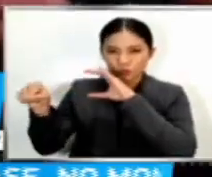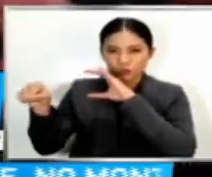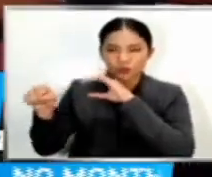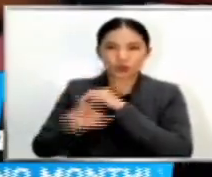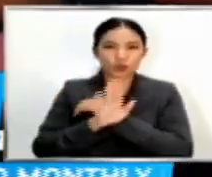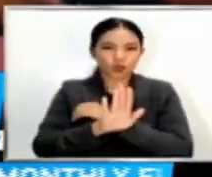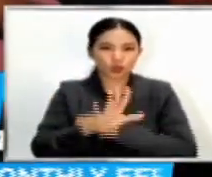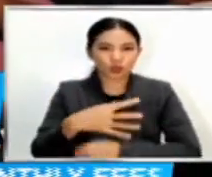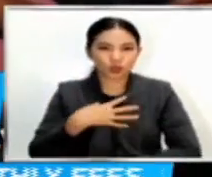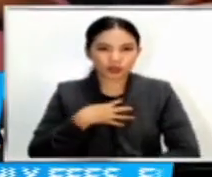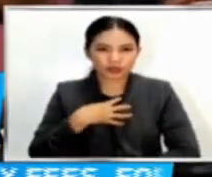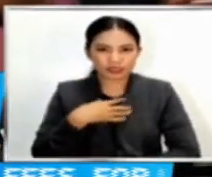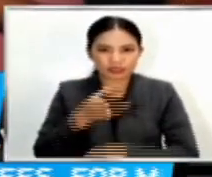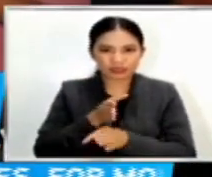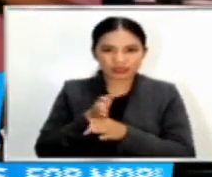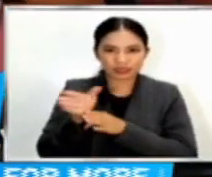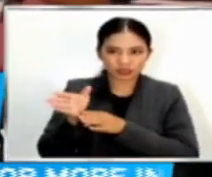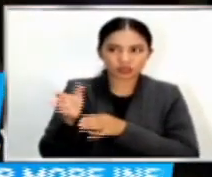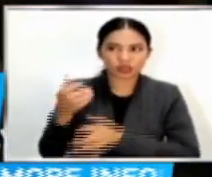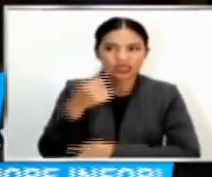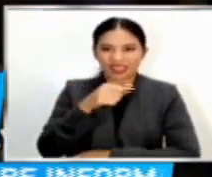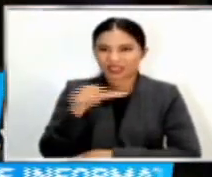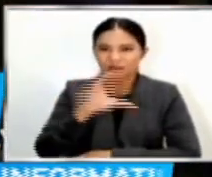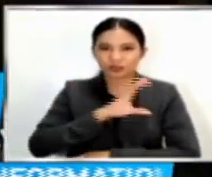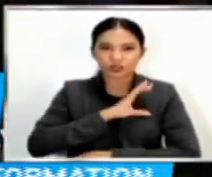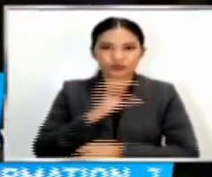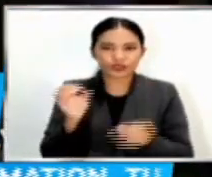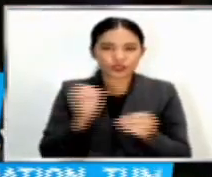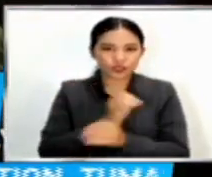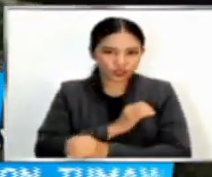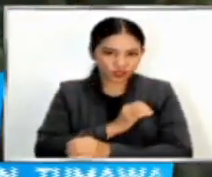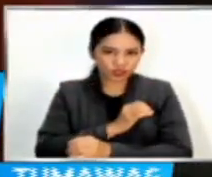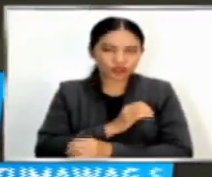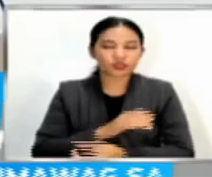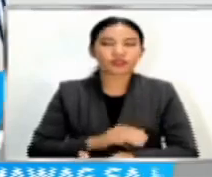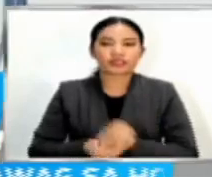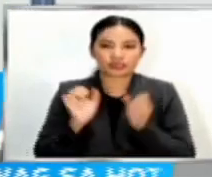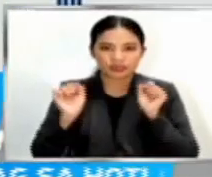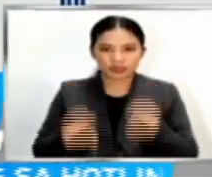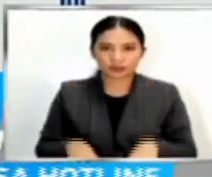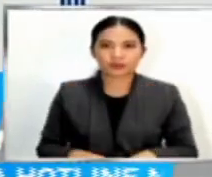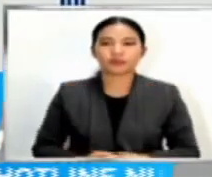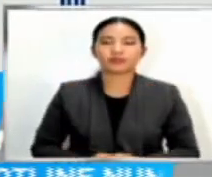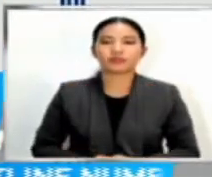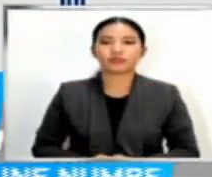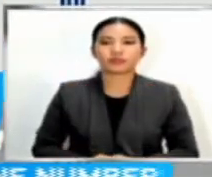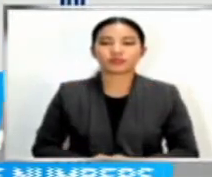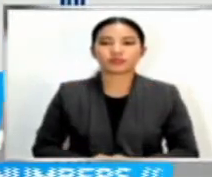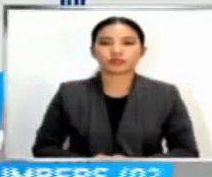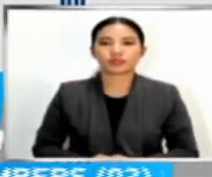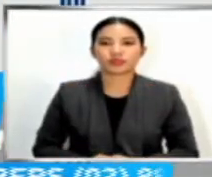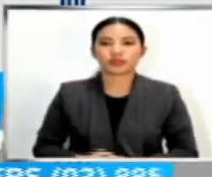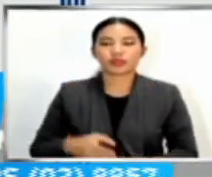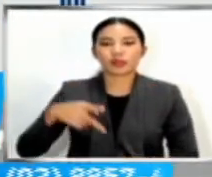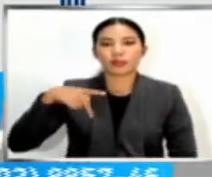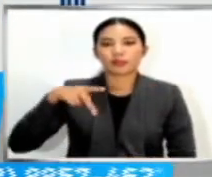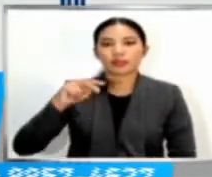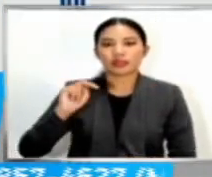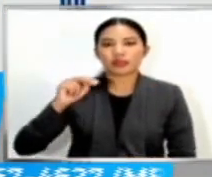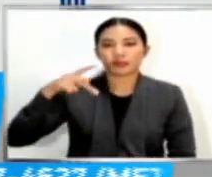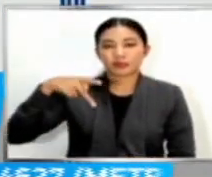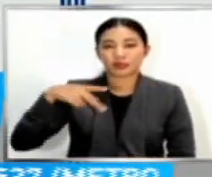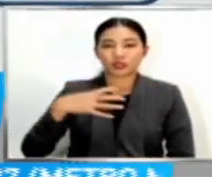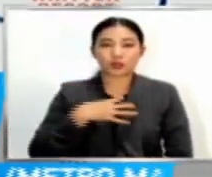to any police station is as good as your complaint referred directly to me. Sabi ng PNP Complaints and Referral Monitoring